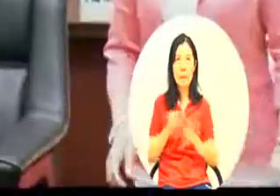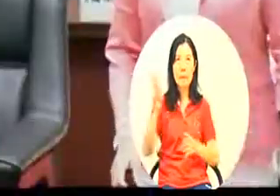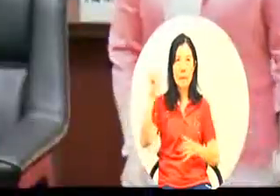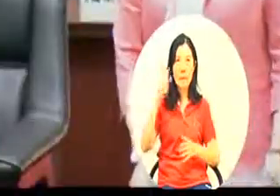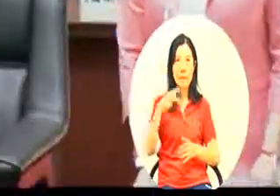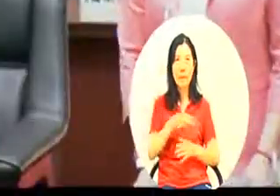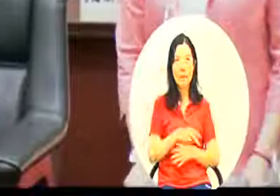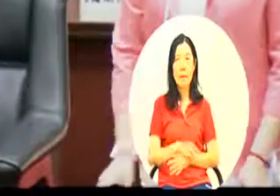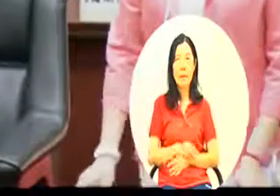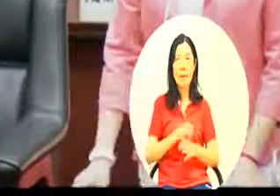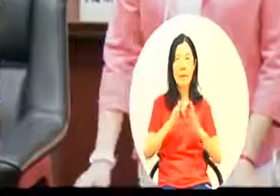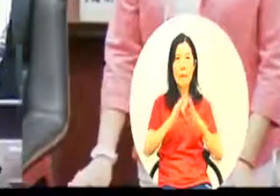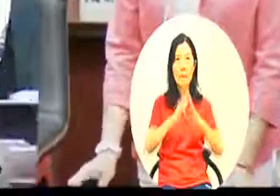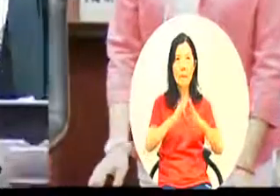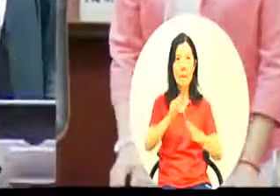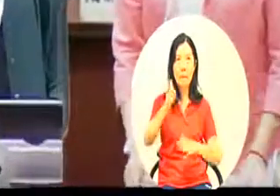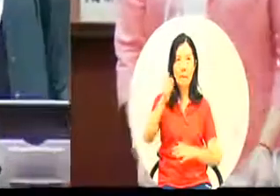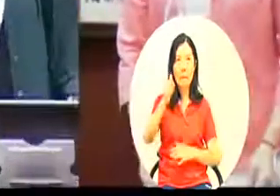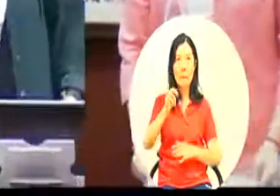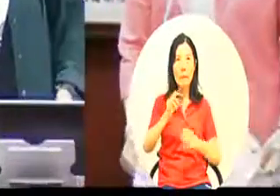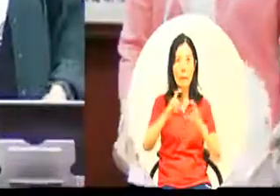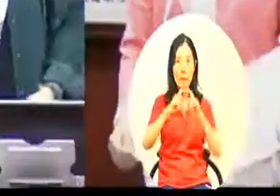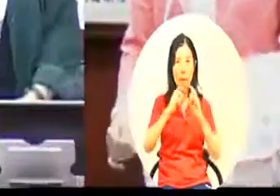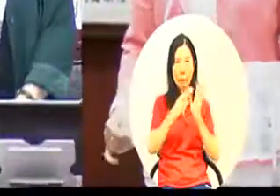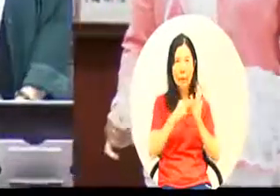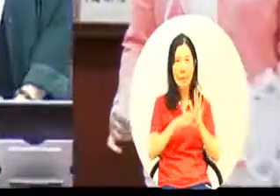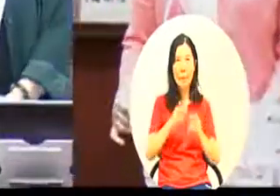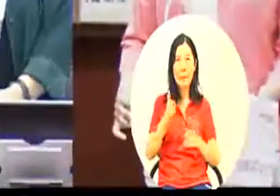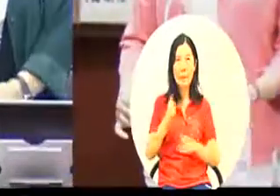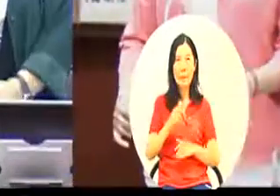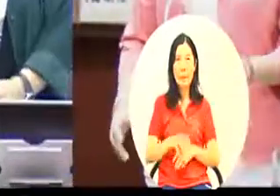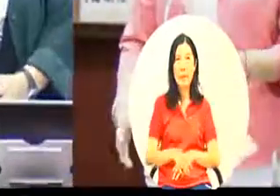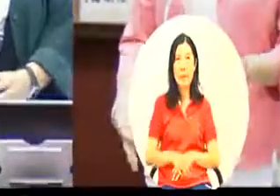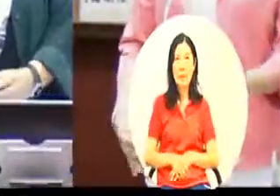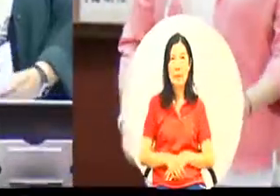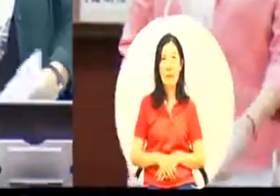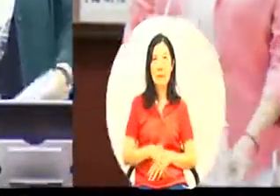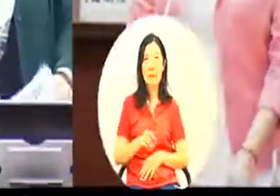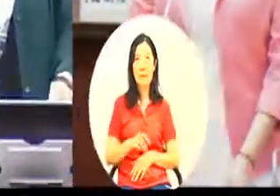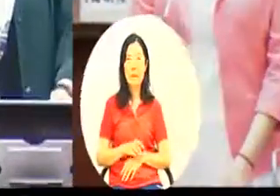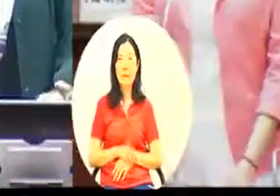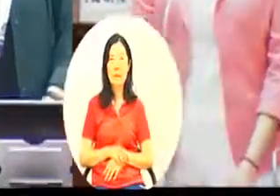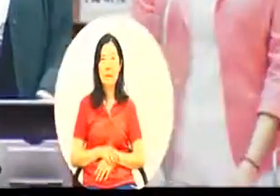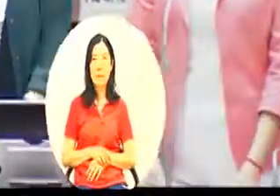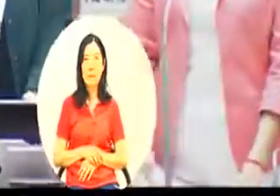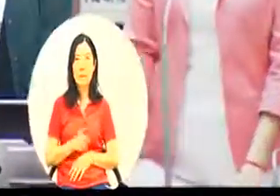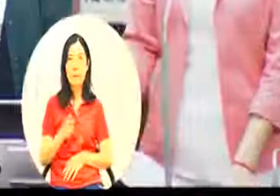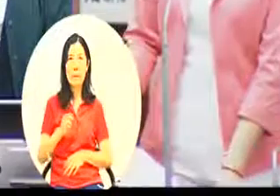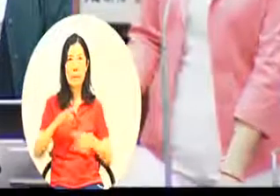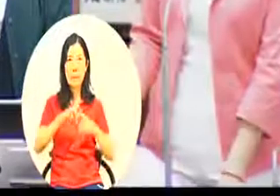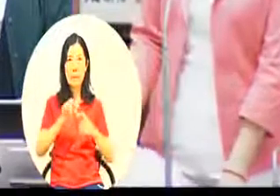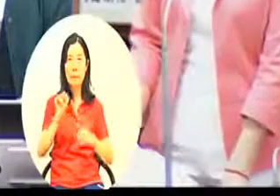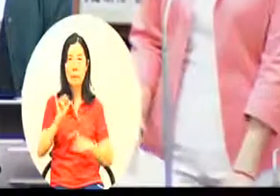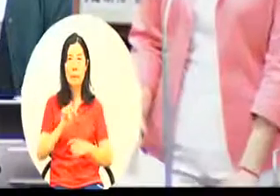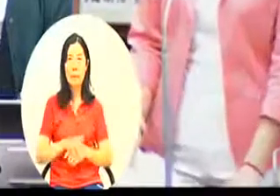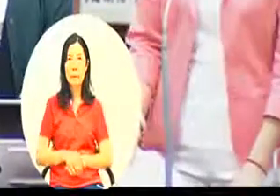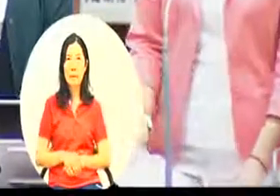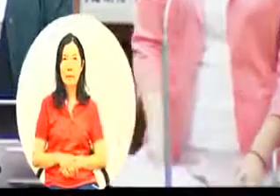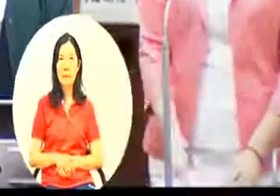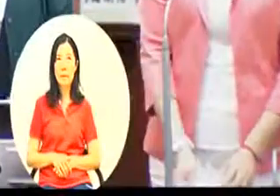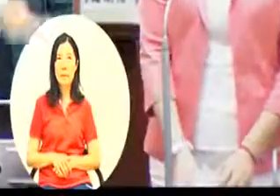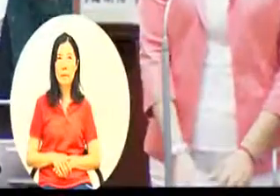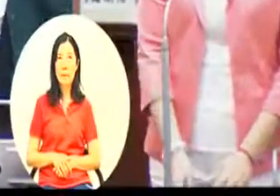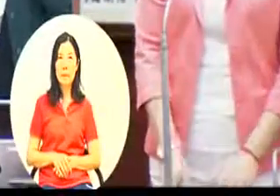好，请市长回答。 谢谢，谢谢议长，谢谢李议员。那我